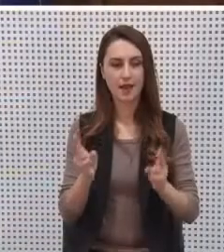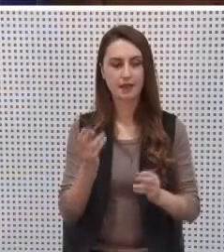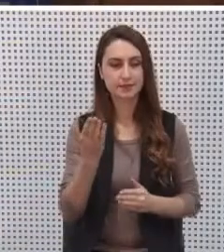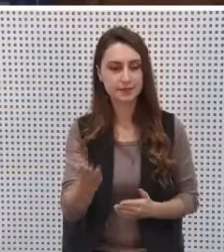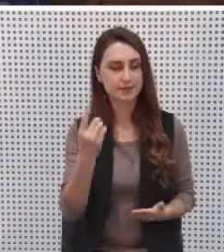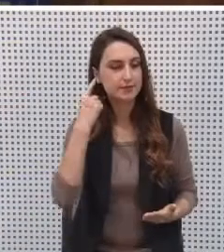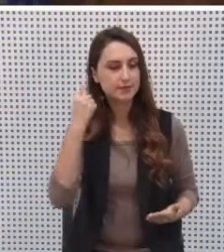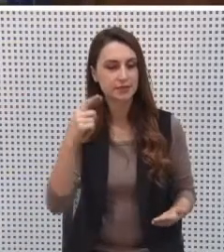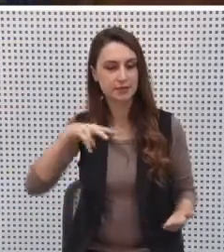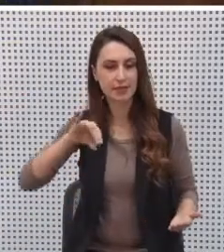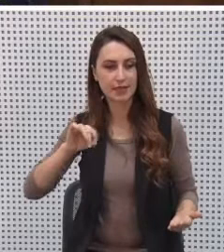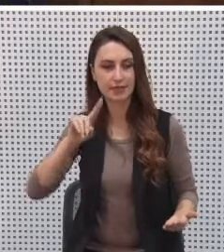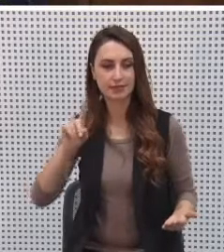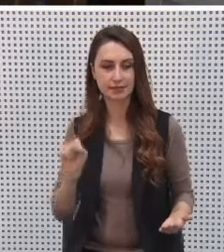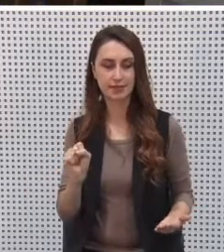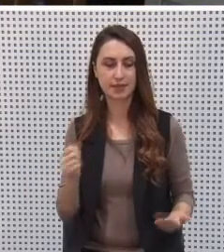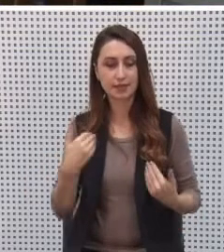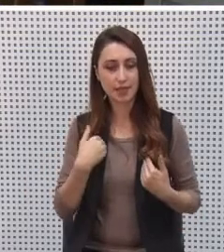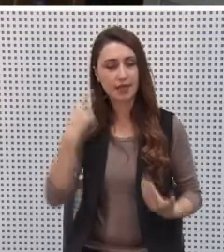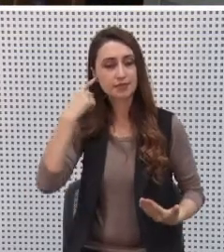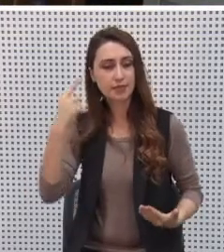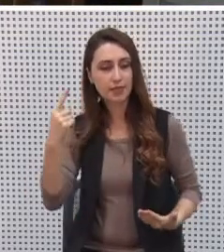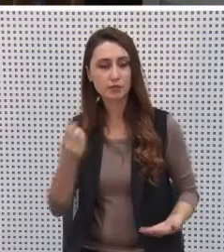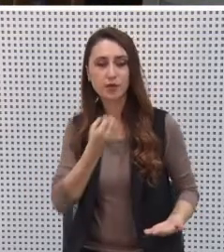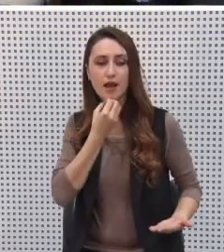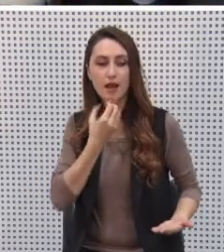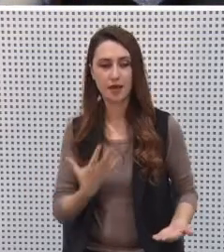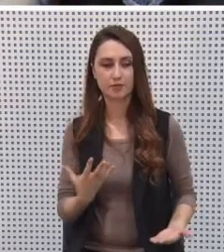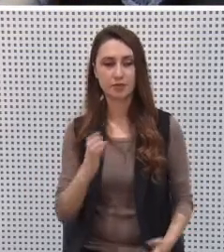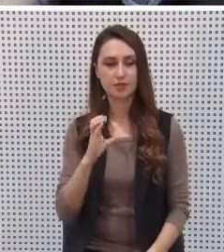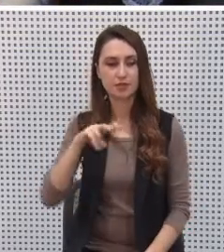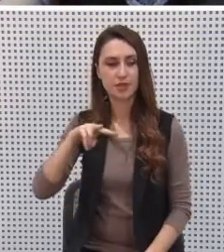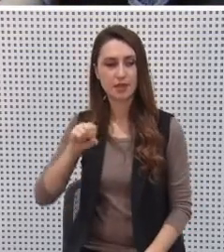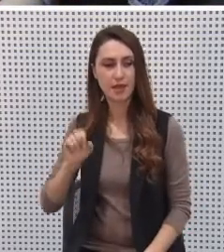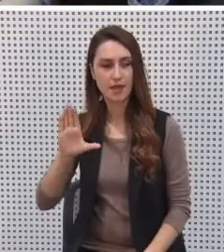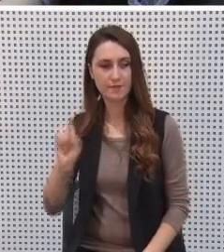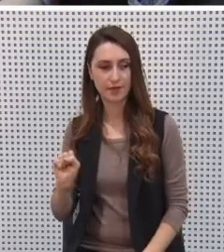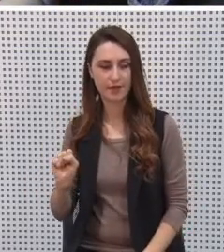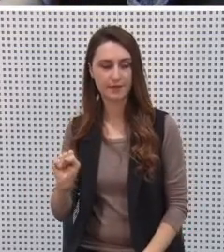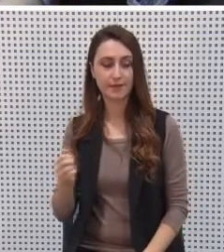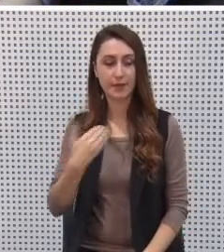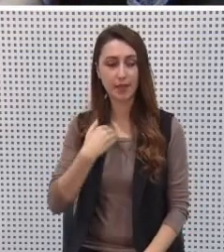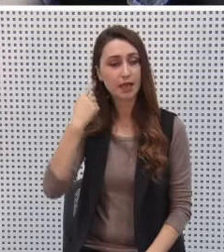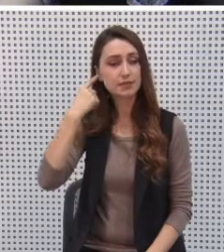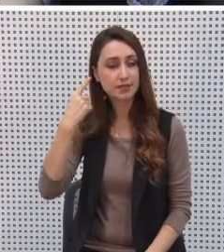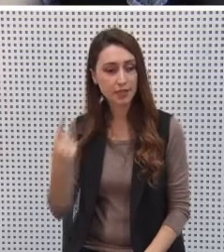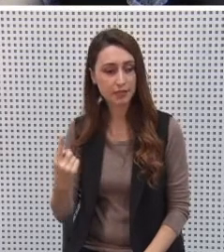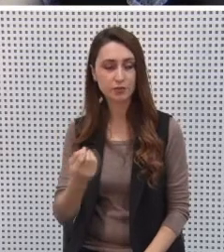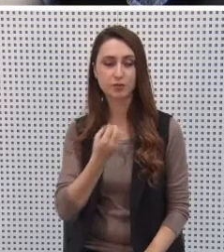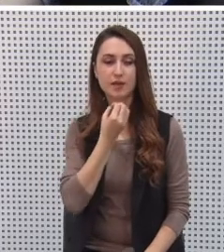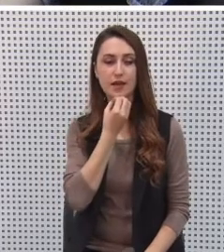Как ты слышишь, Лиза? Я слышу хорошо. Слава? Я